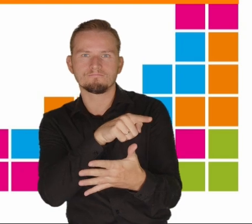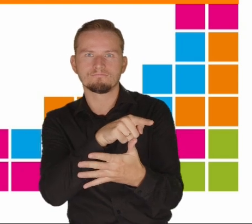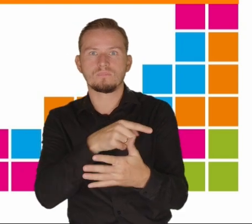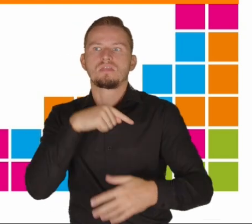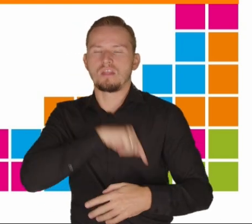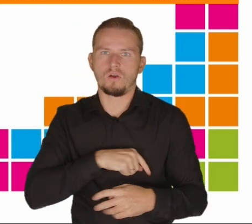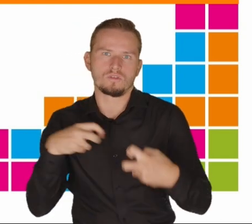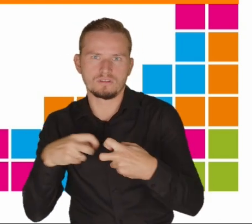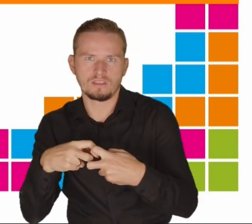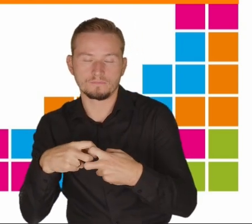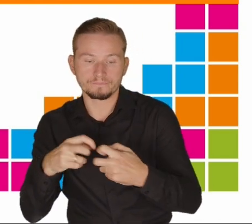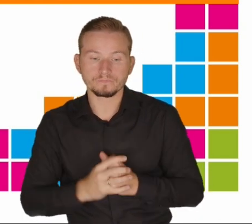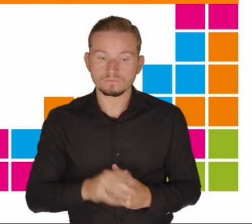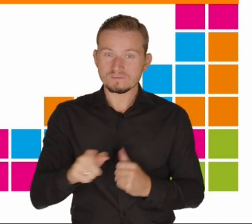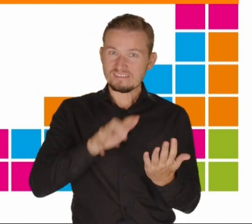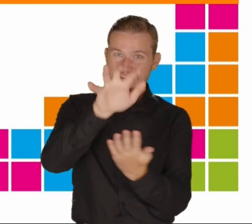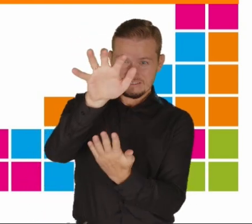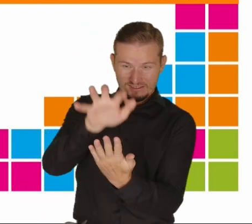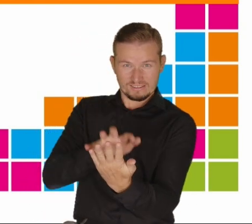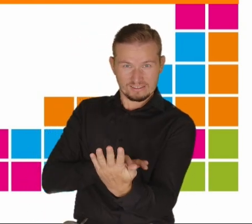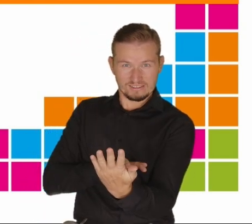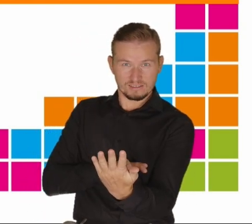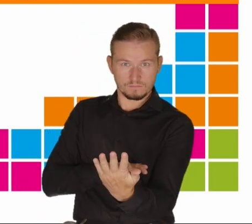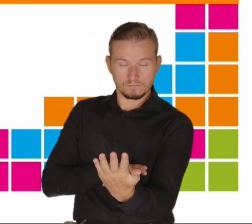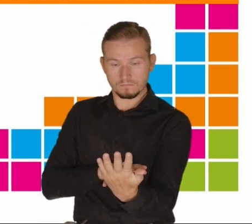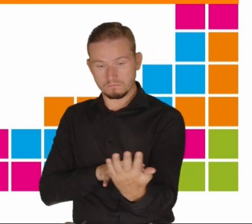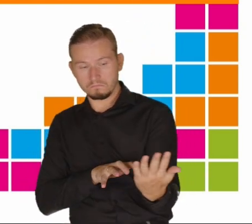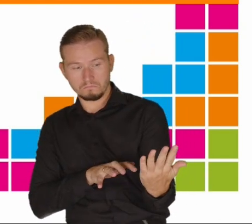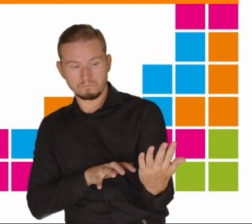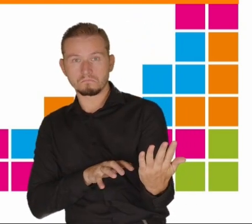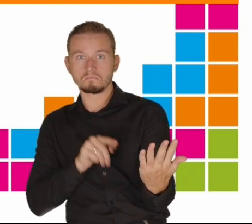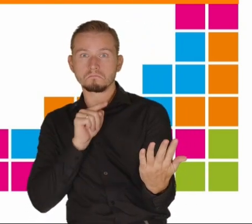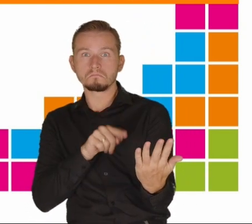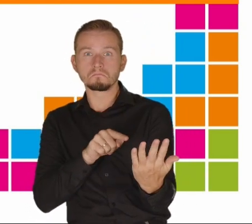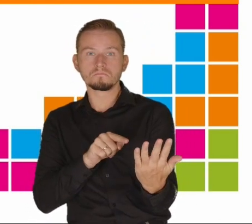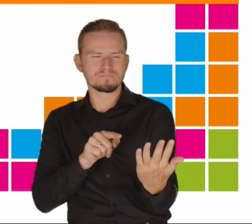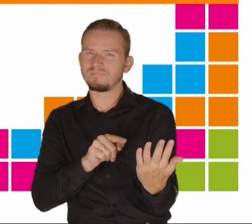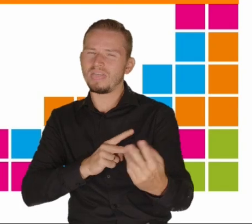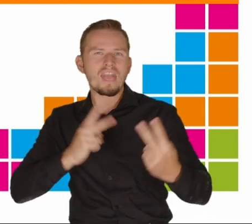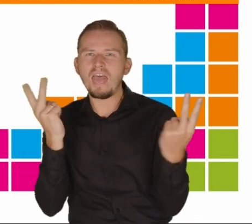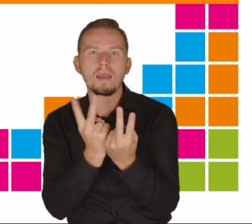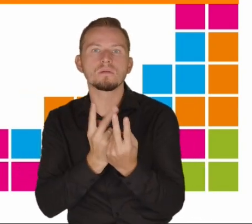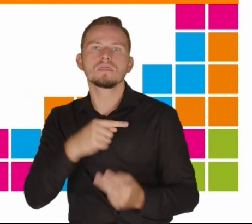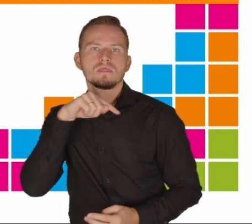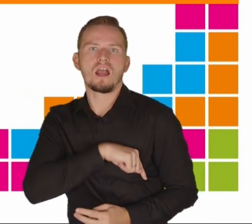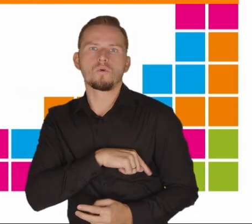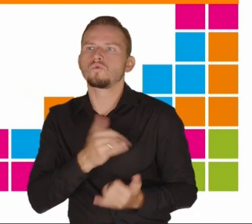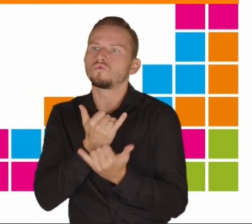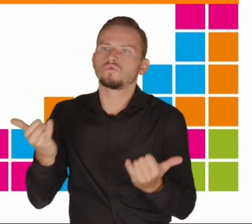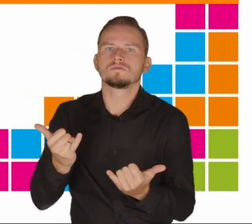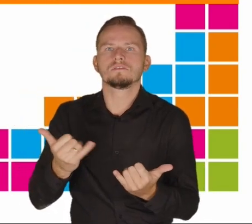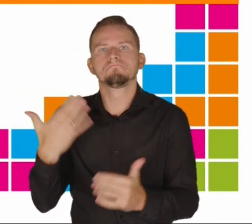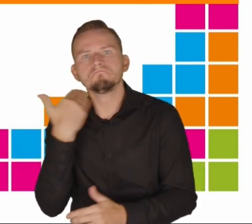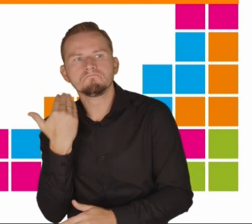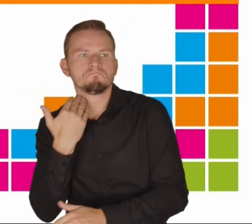zapisu, to w gruncie rzeczy on jest prawie dokładnie taki sam jak uzależnienie od substancji. Ponieważ jeszcze kilka